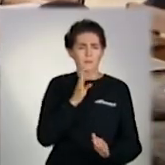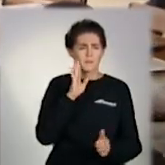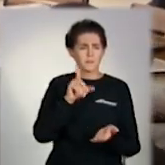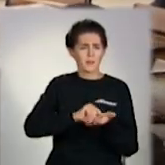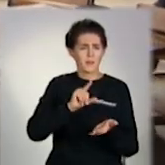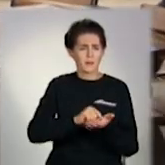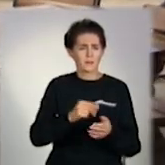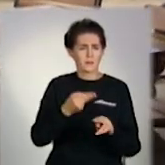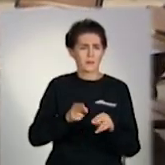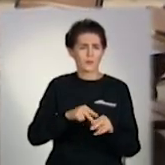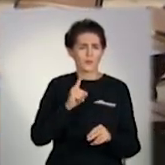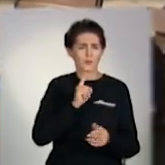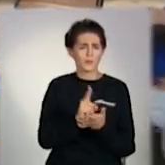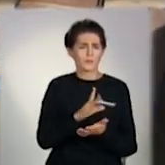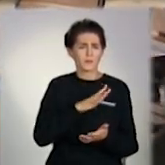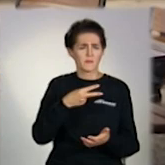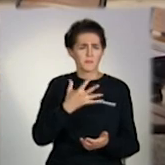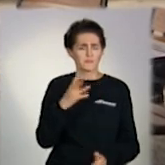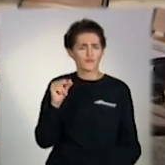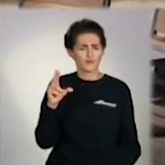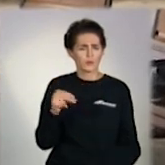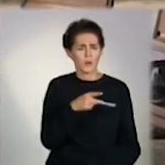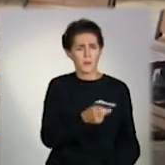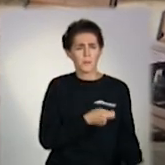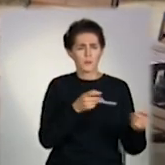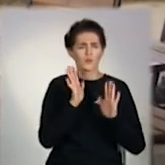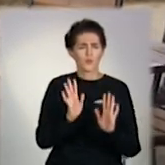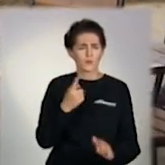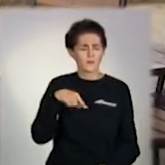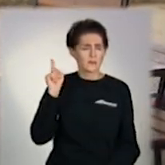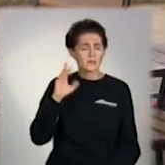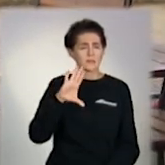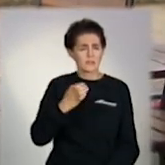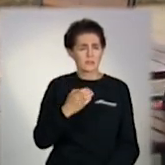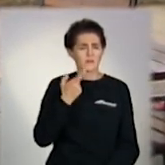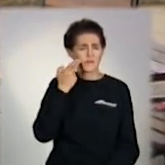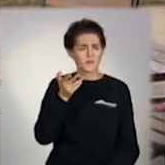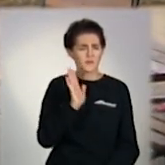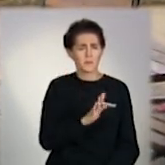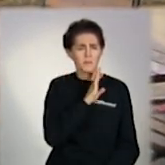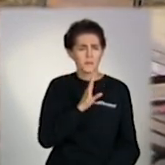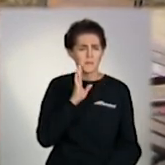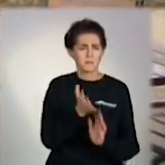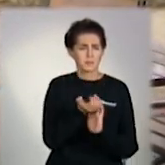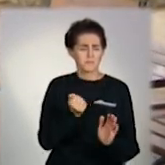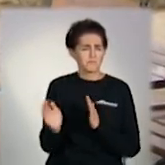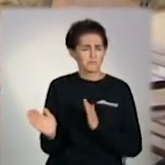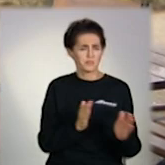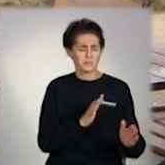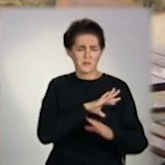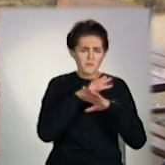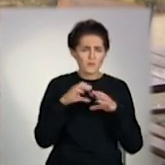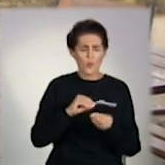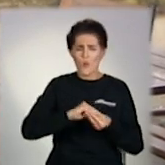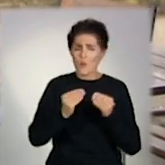яка повинна була ще 25-го числа бути. Вона прийшла тільки в ту середу. Прийшла, всю життя мама отримала, у неї все було отлично,